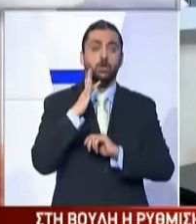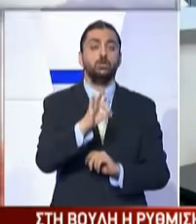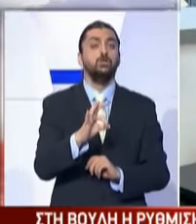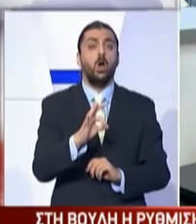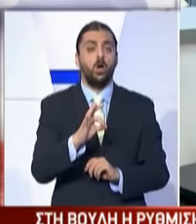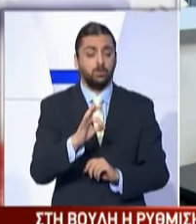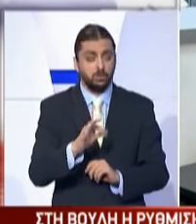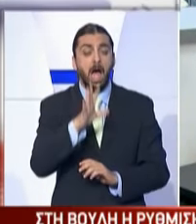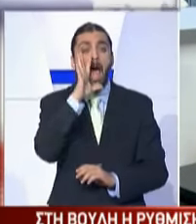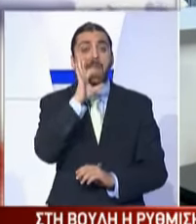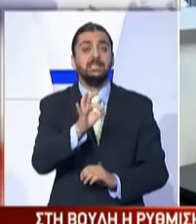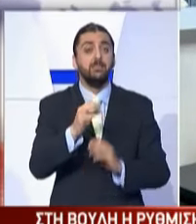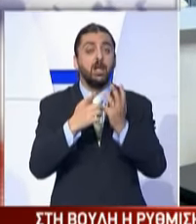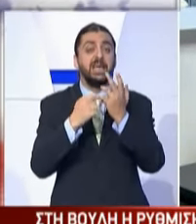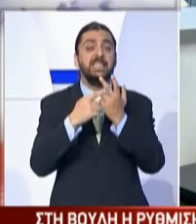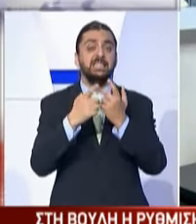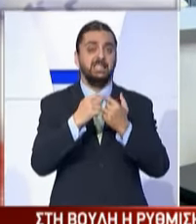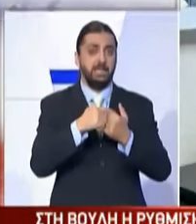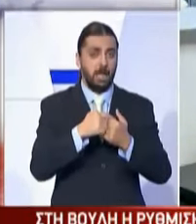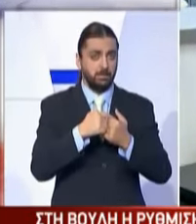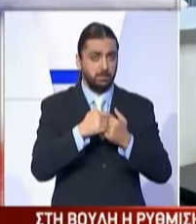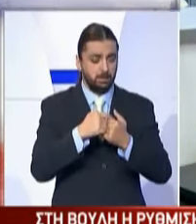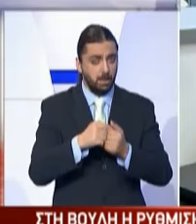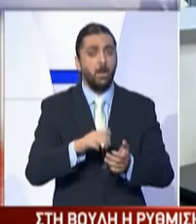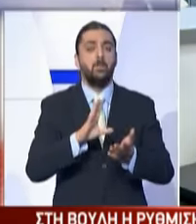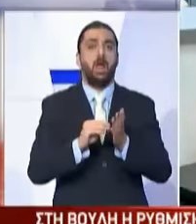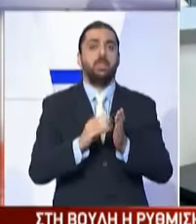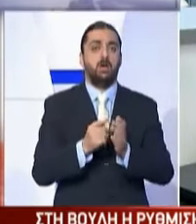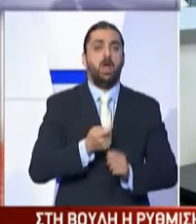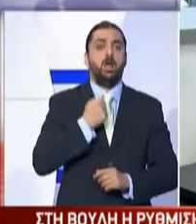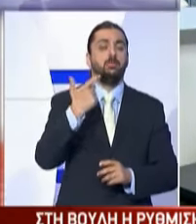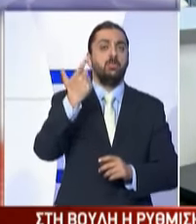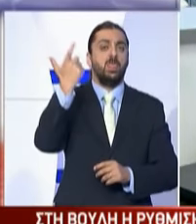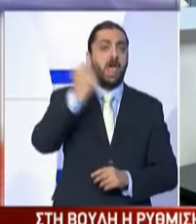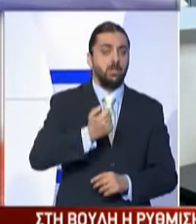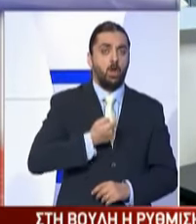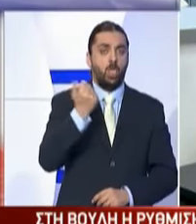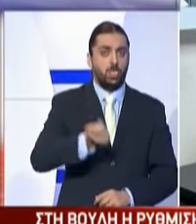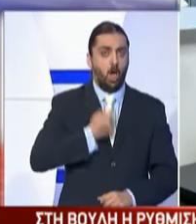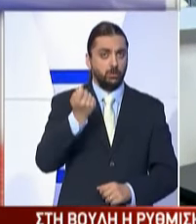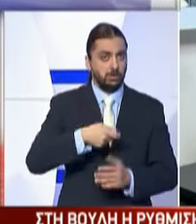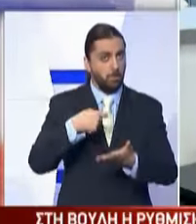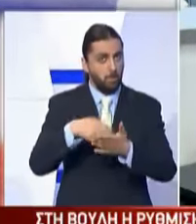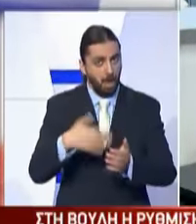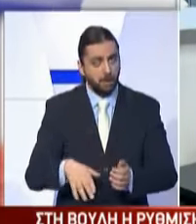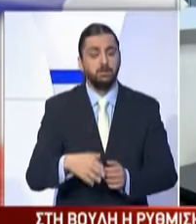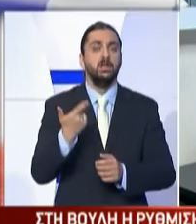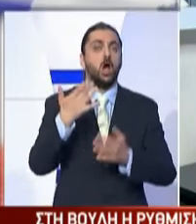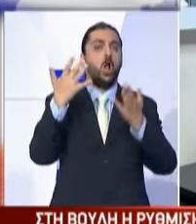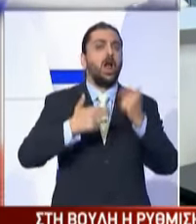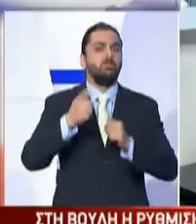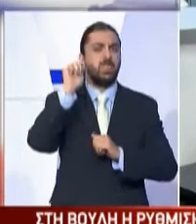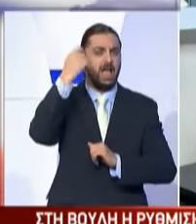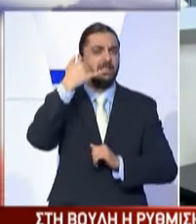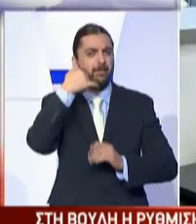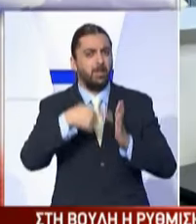πλαίσιο αντικειμενικών κριτηρίων, όπως είναι οι καταβολές σε δόσεις, σε δάνεια, όπως είναι οι καταβολές σε δέκο, οι λογαριασμοί,